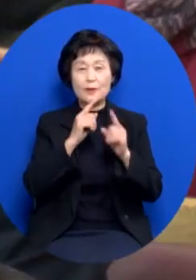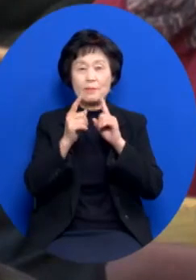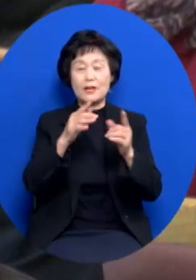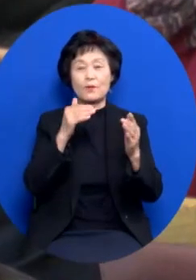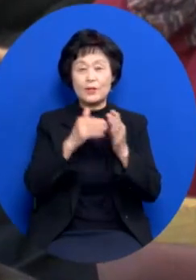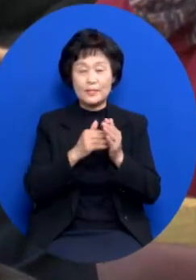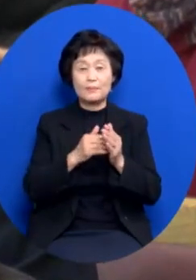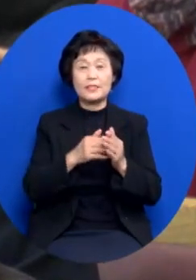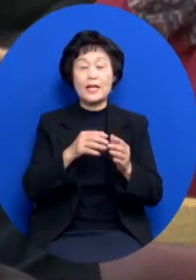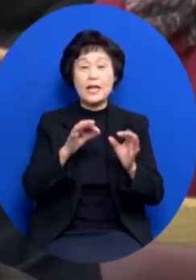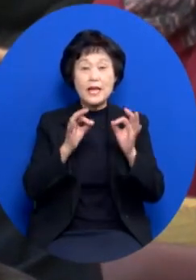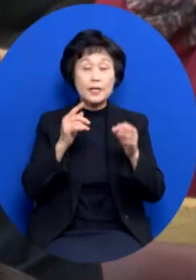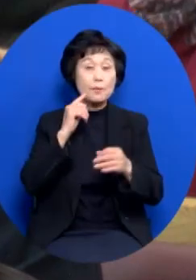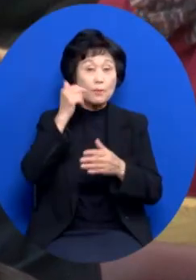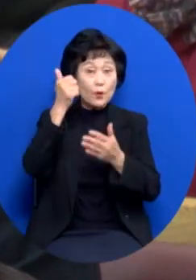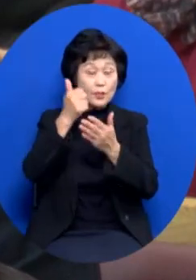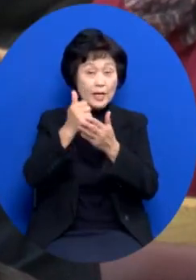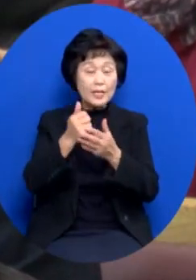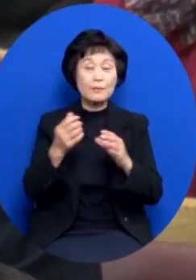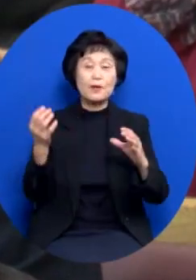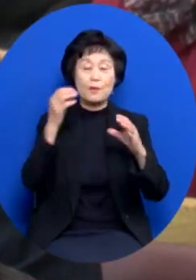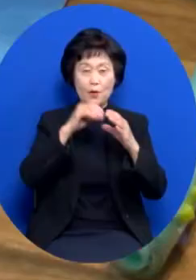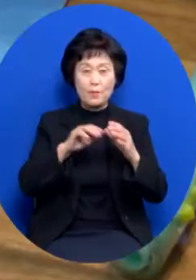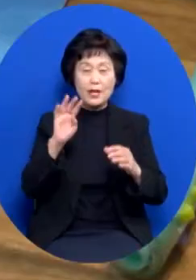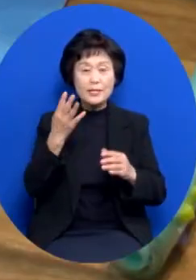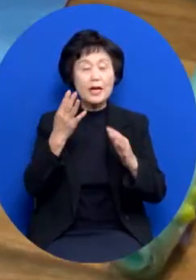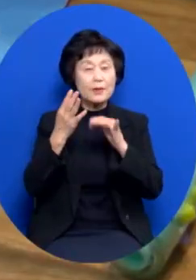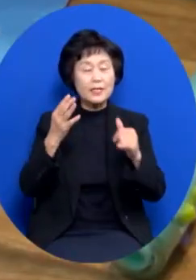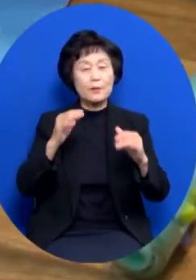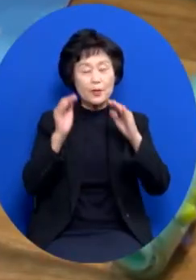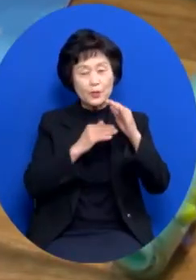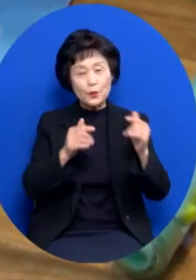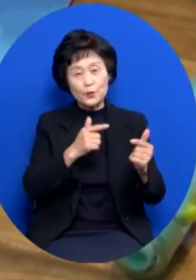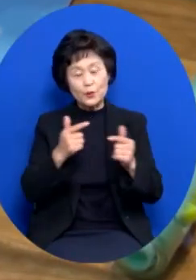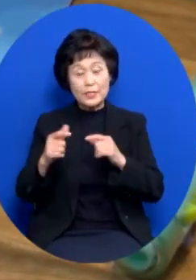김주광 목사를 비롯해 성회에 참석한 400여 명의 성도들은